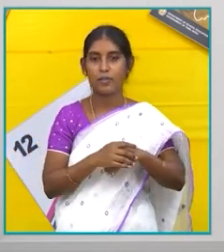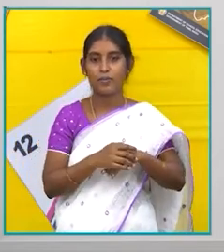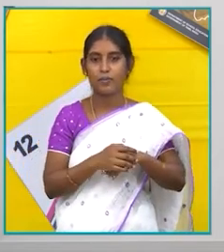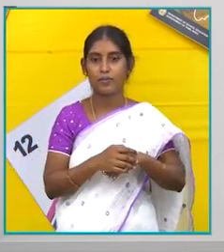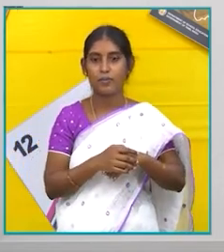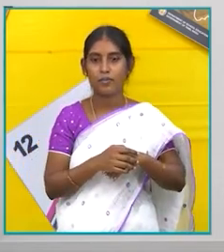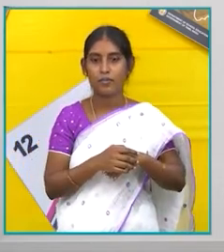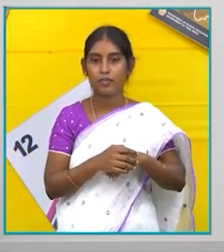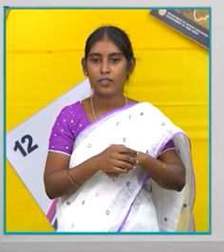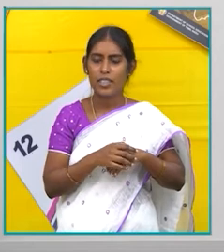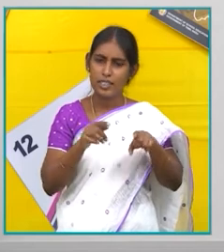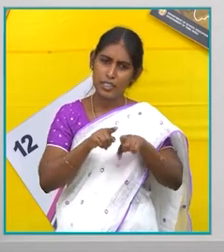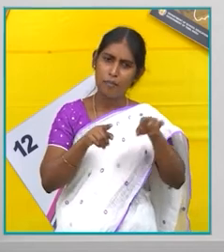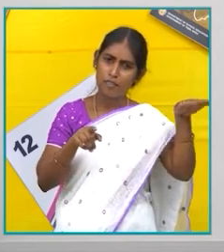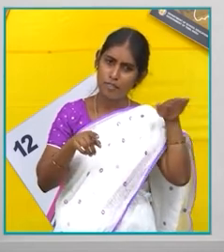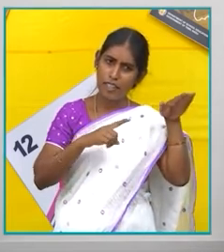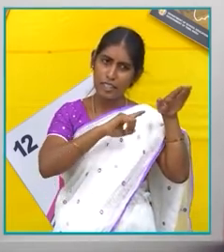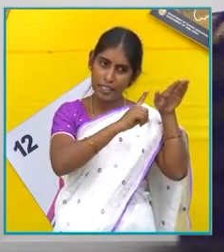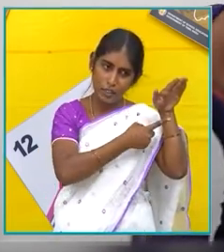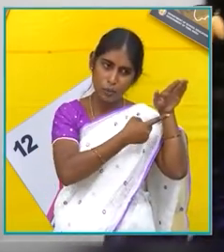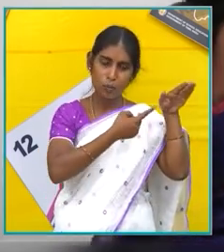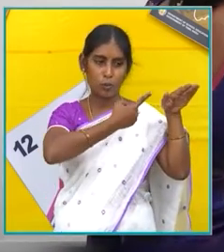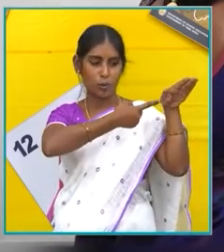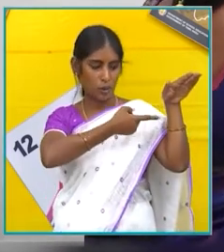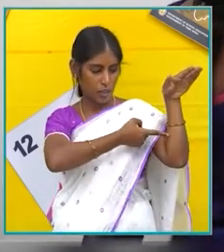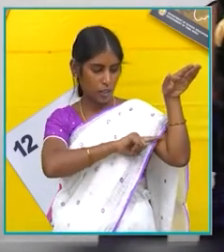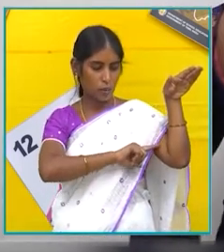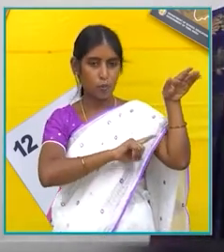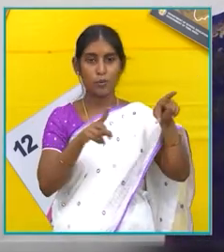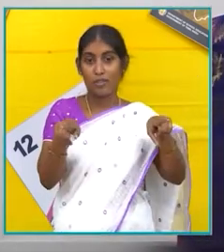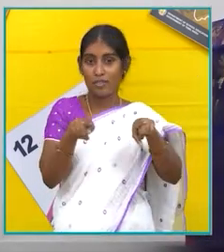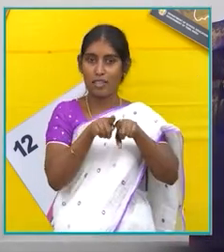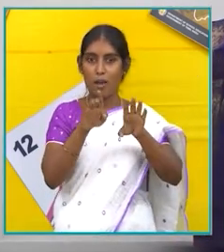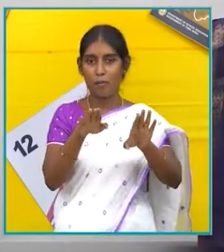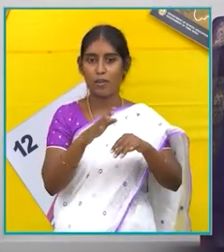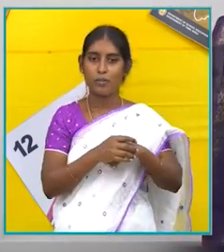கோண அளவும் அதே மாதிரி இதில் இதுவும் இதுவும் சமம். இப்போ இதில் என்ன இருக்கீங்க? 4.